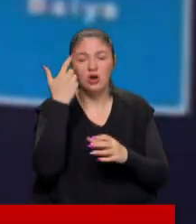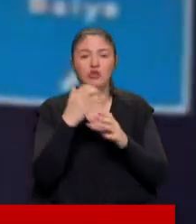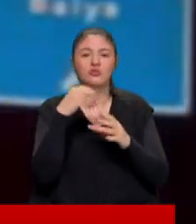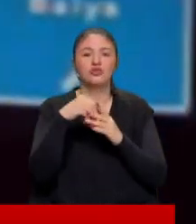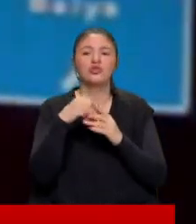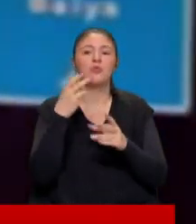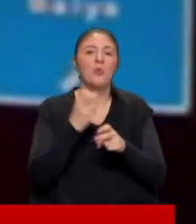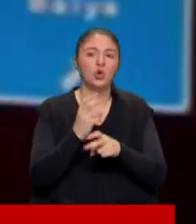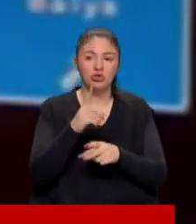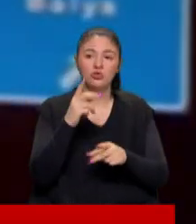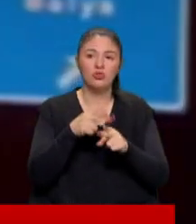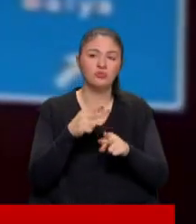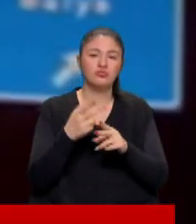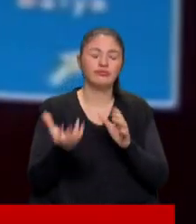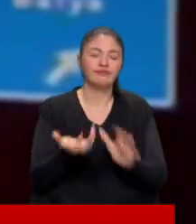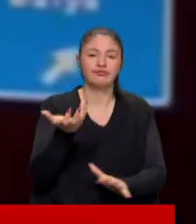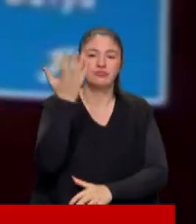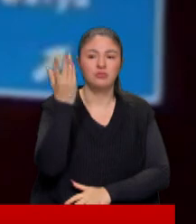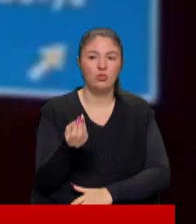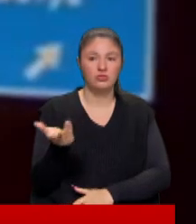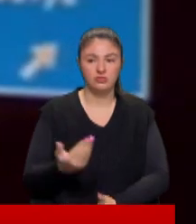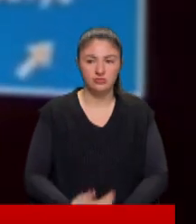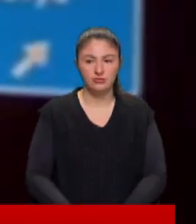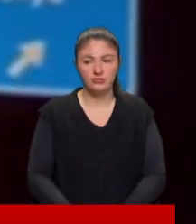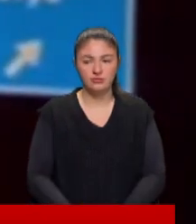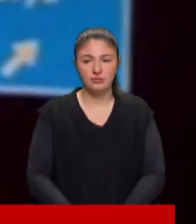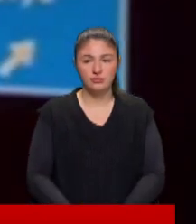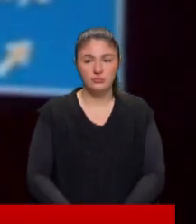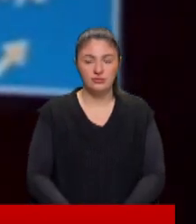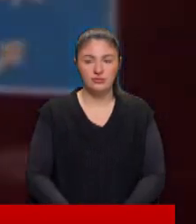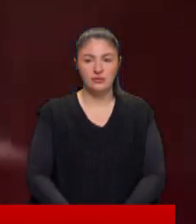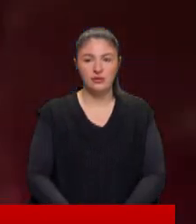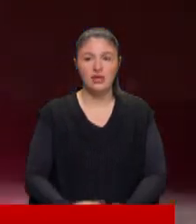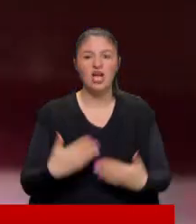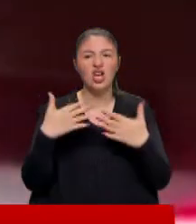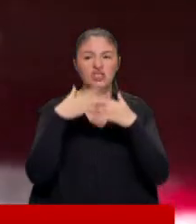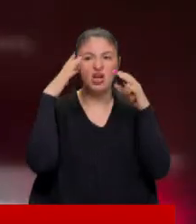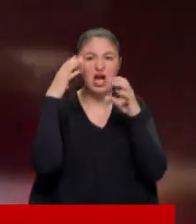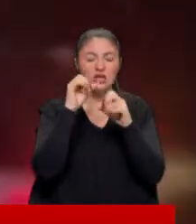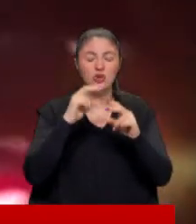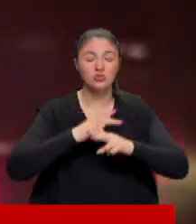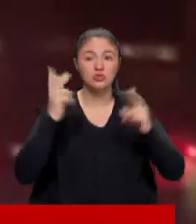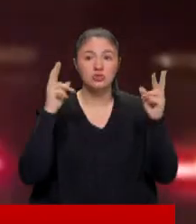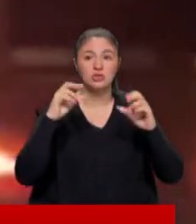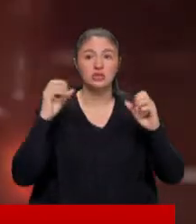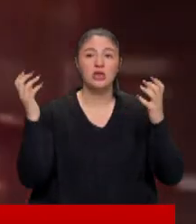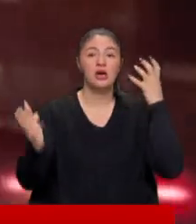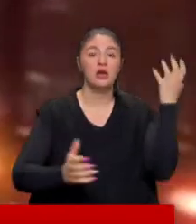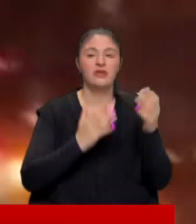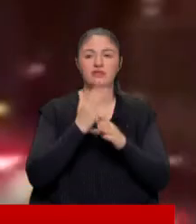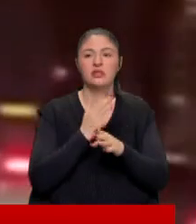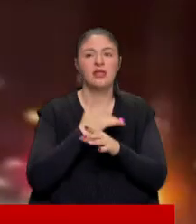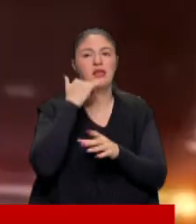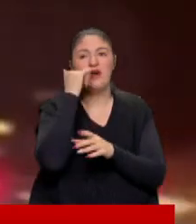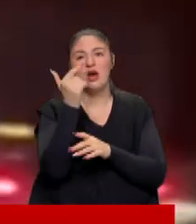otobüsten alevler yükseldi. Gece karanlığını gündüze çeviren yangını